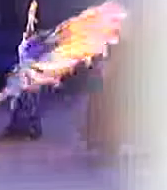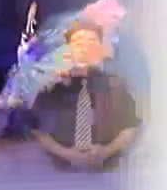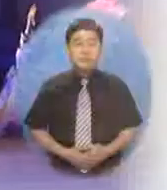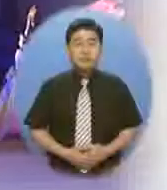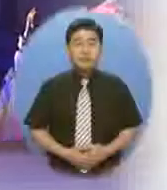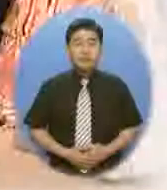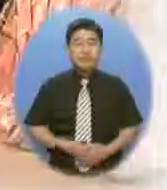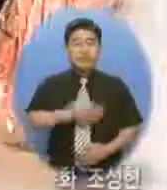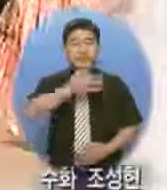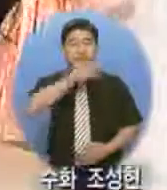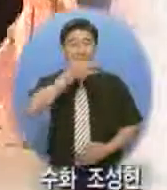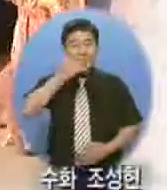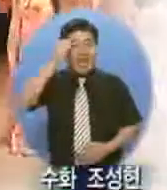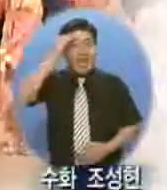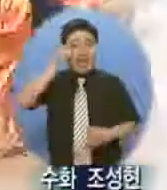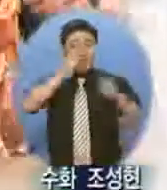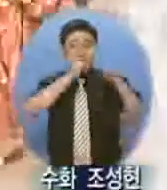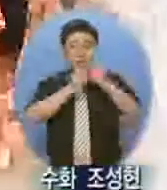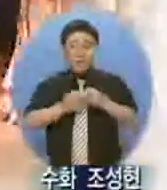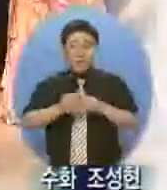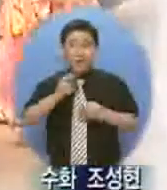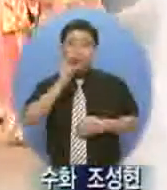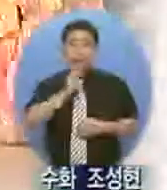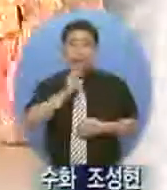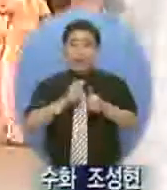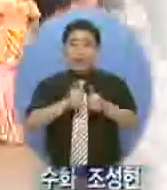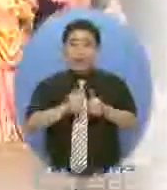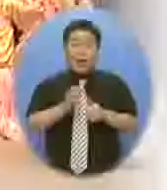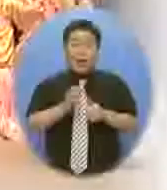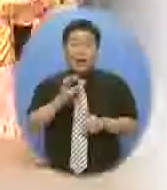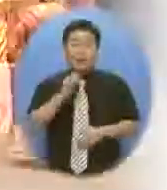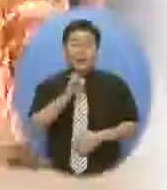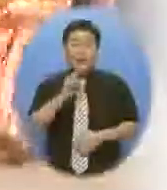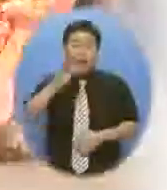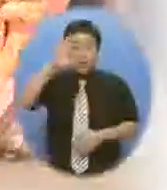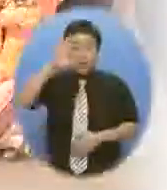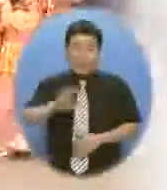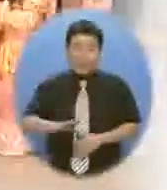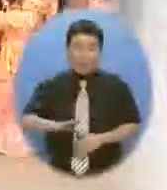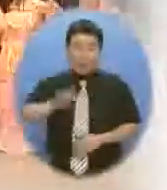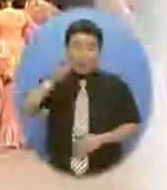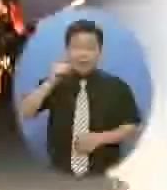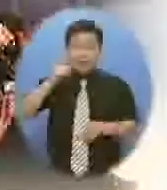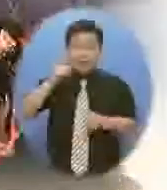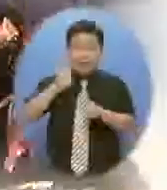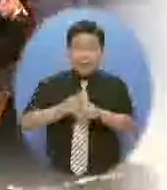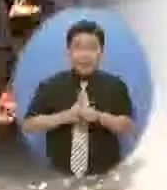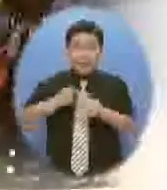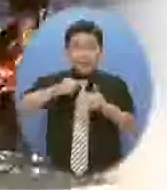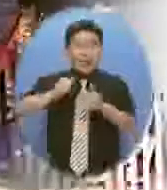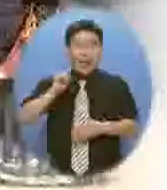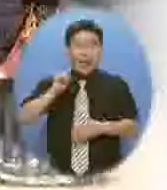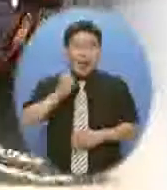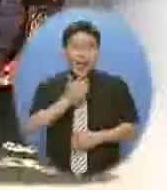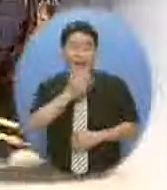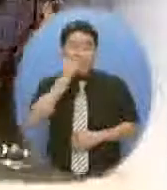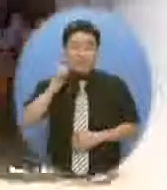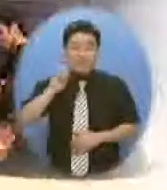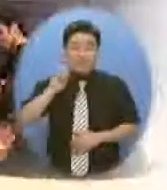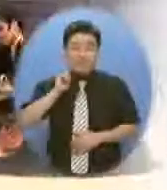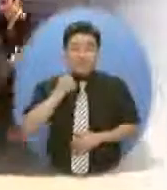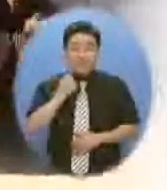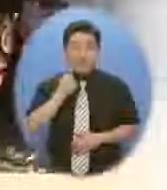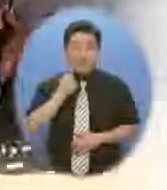숨겨온 우리 가락에 따라 은양의 조화를 이룬 자연스러운 움직임. 그 속에 담긴 아름다운 곡선미어